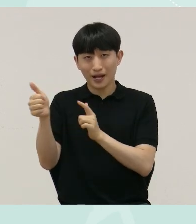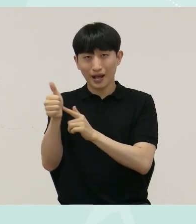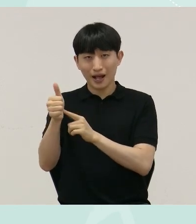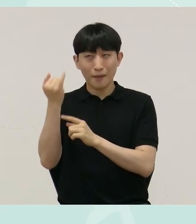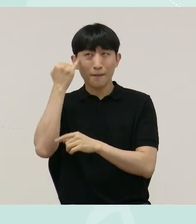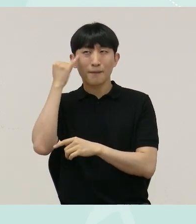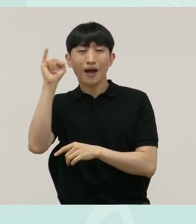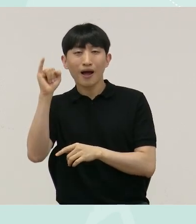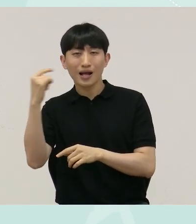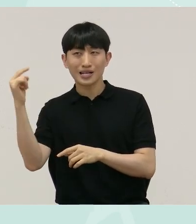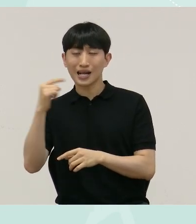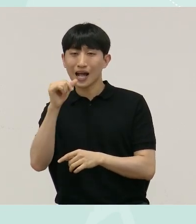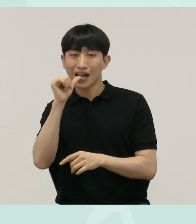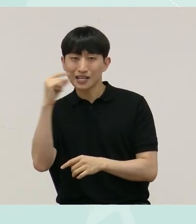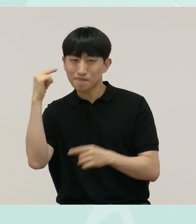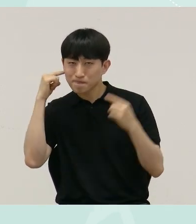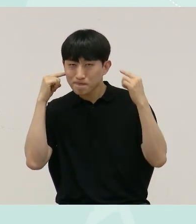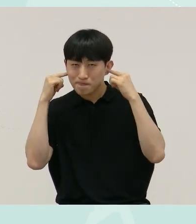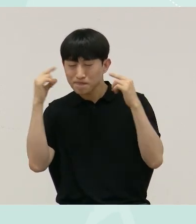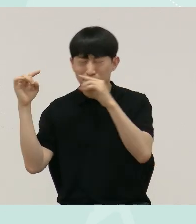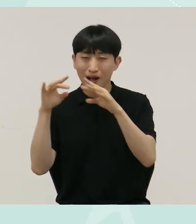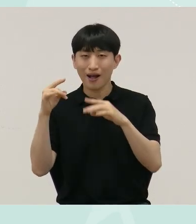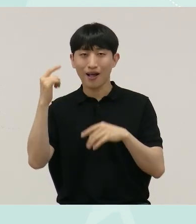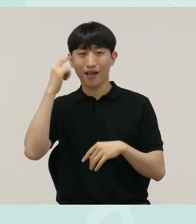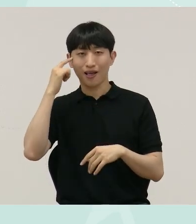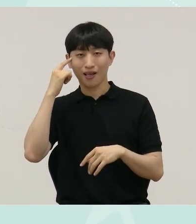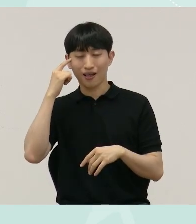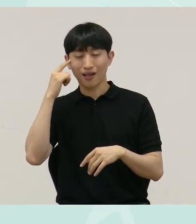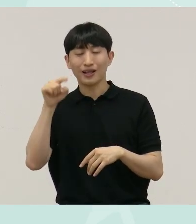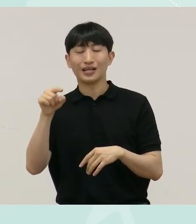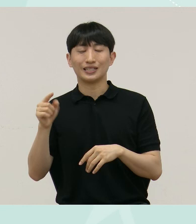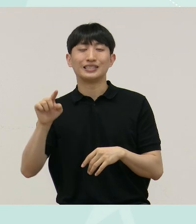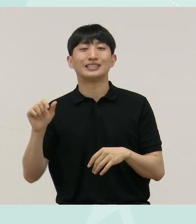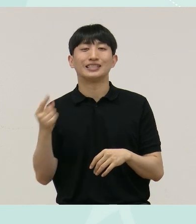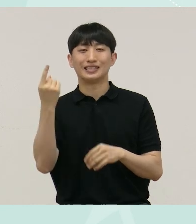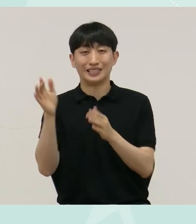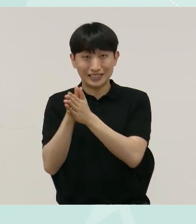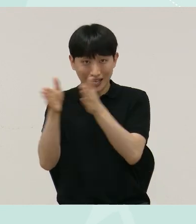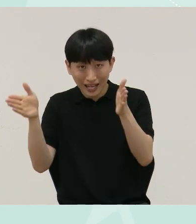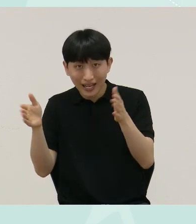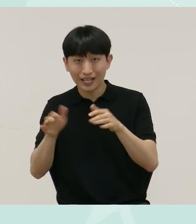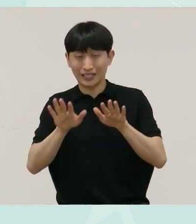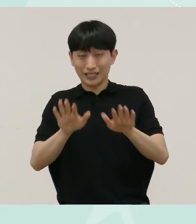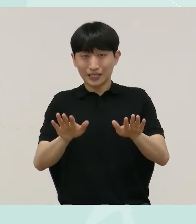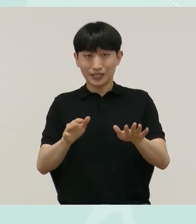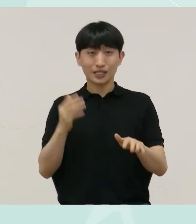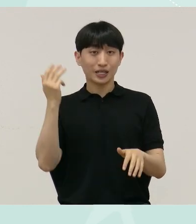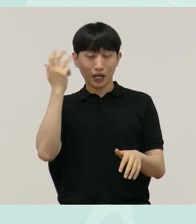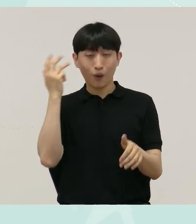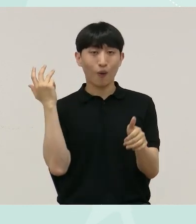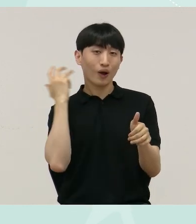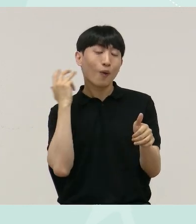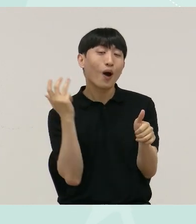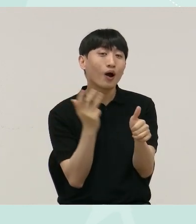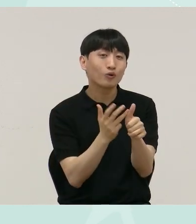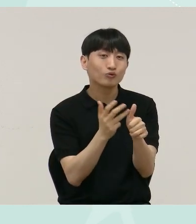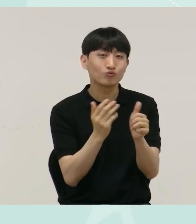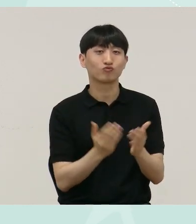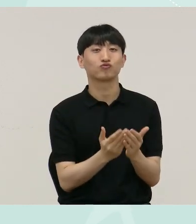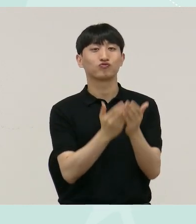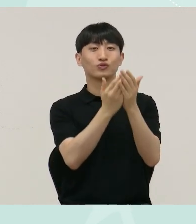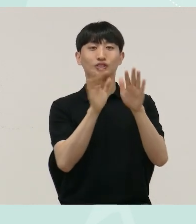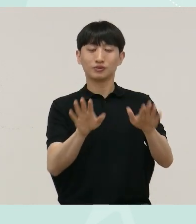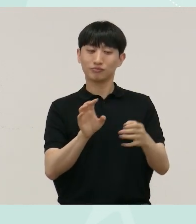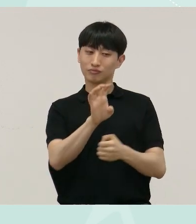됐었고요. 1980년대에 이르러서 오늘날 형태의 인공화학 수술이 처음 시술이 되었습니다. 그러니까 한 40년의 역사를 가지고